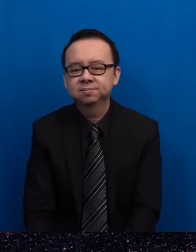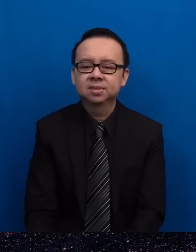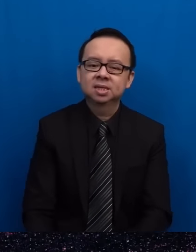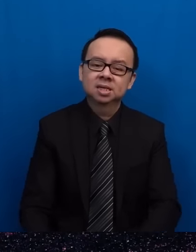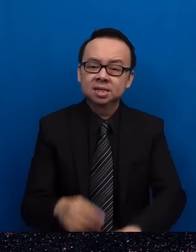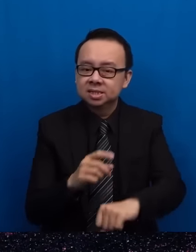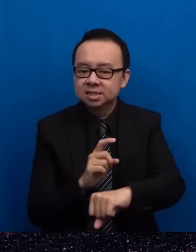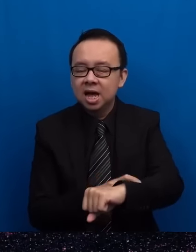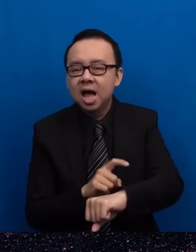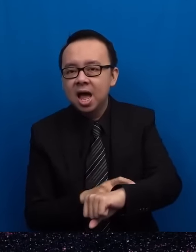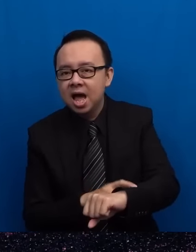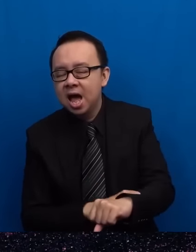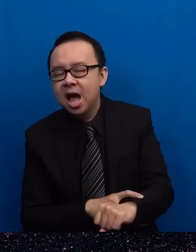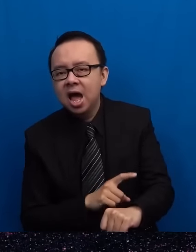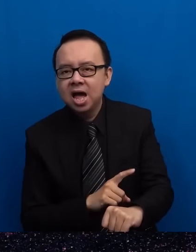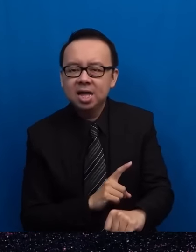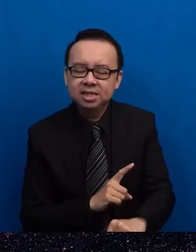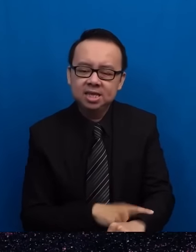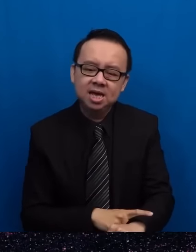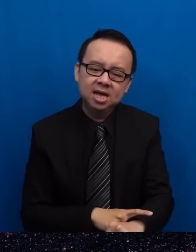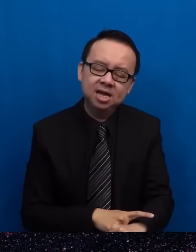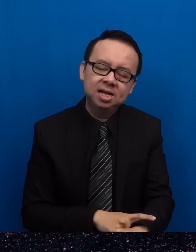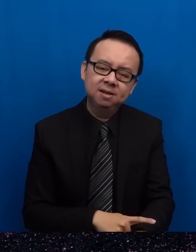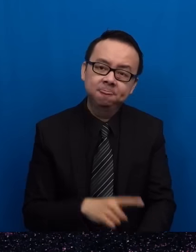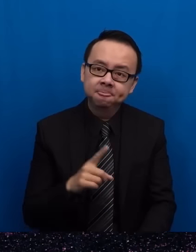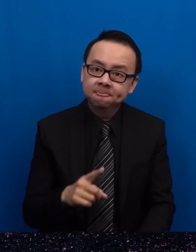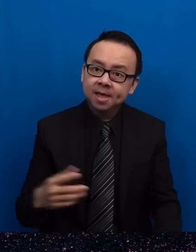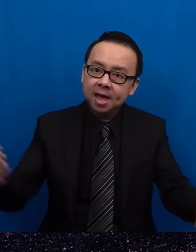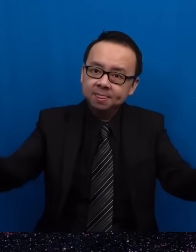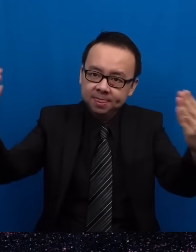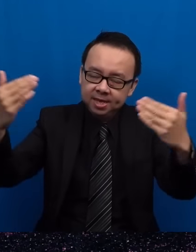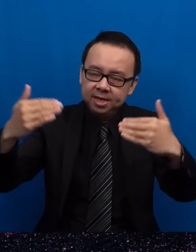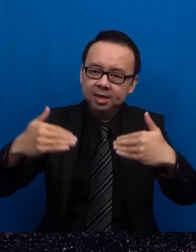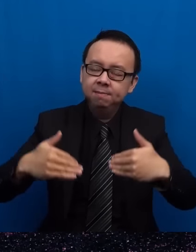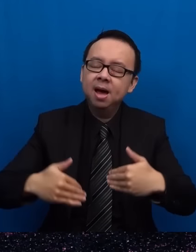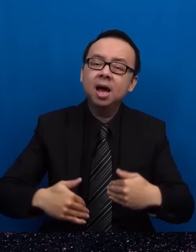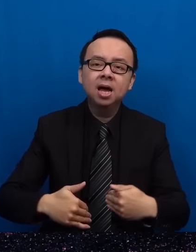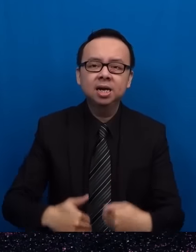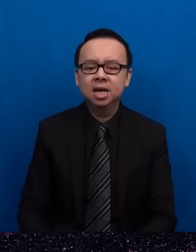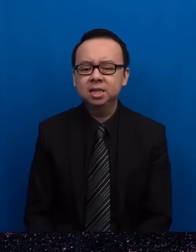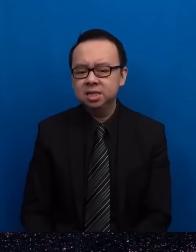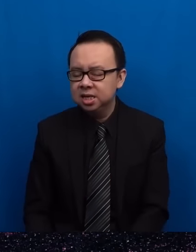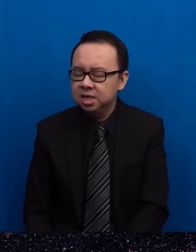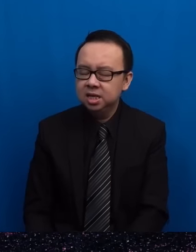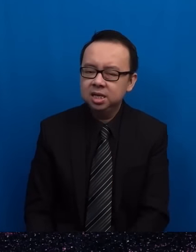Saatnya kan tiba